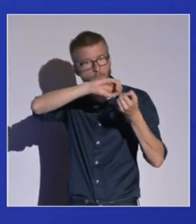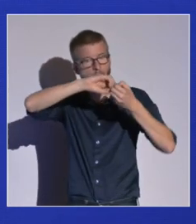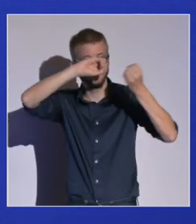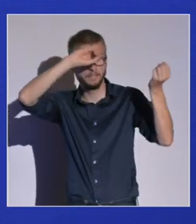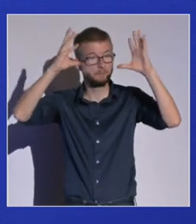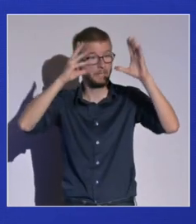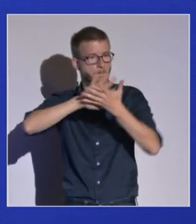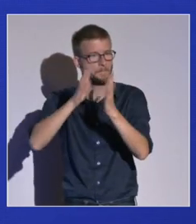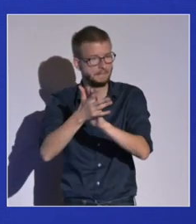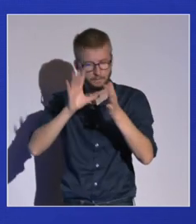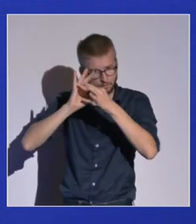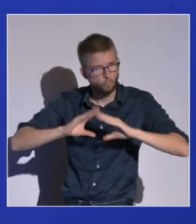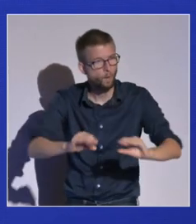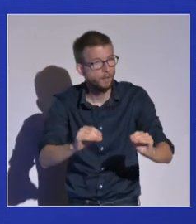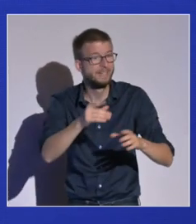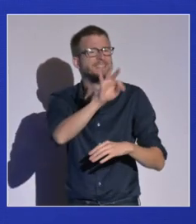l'instant.